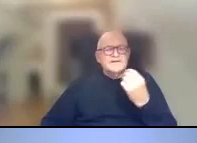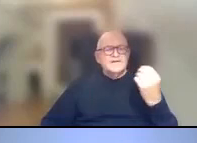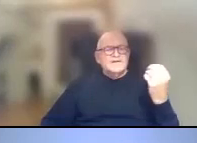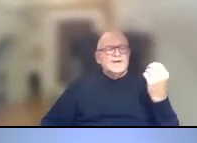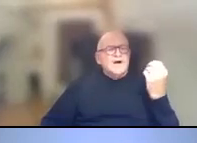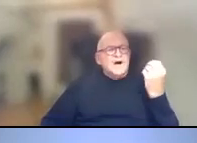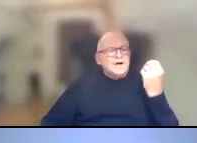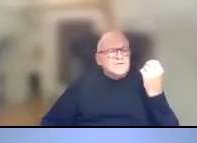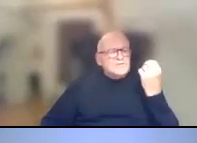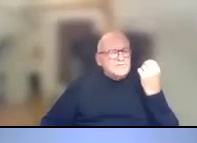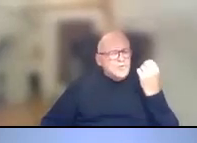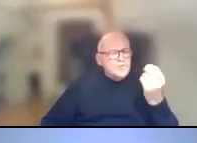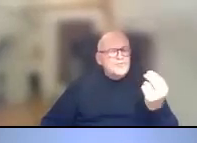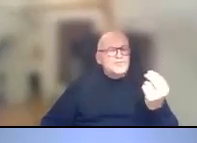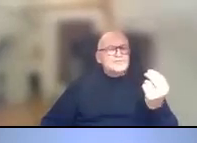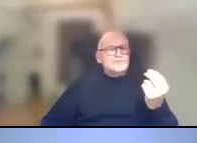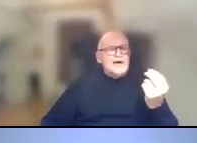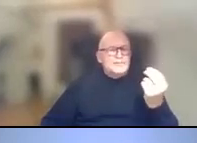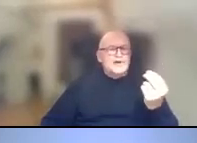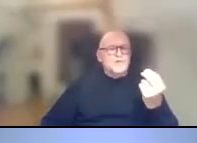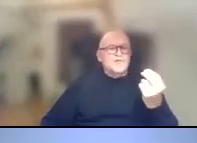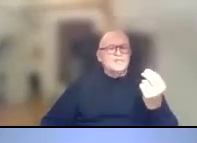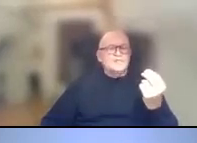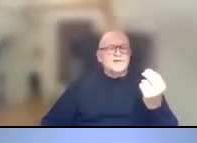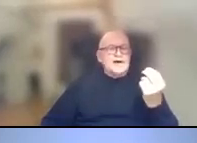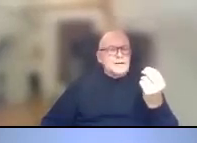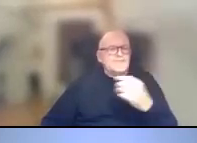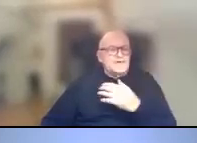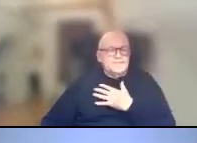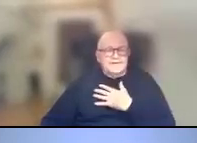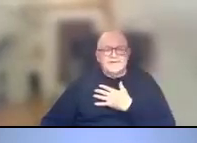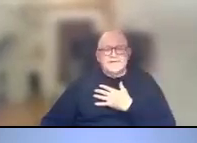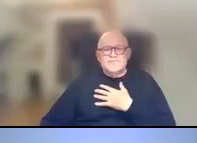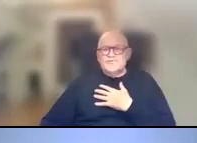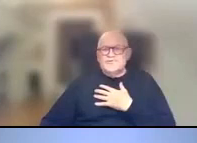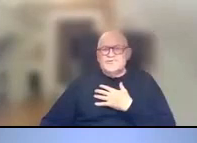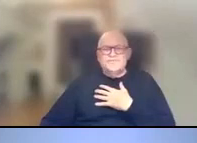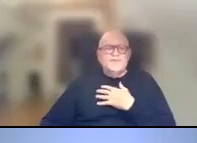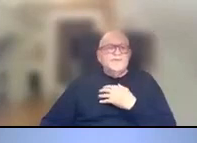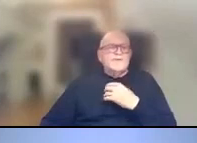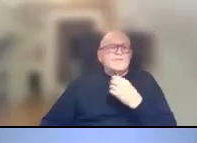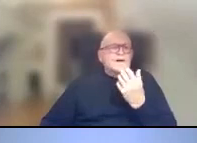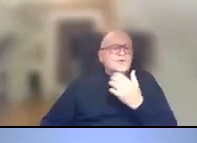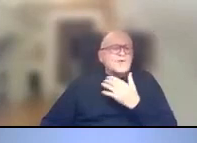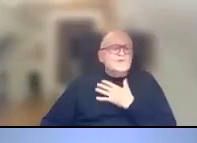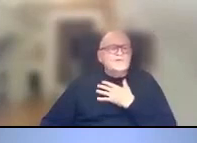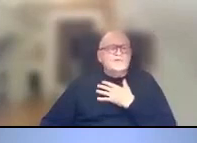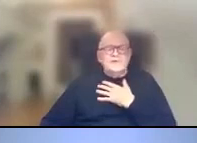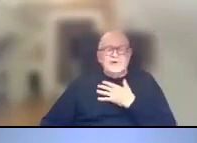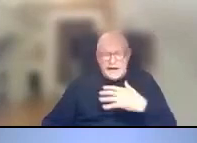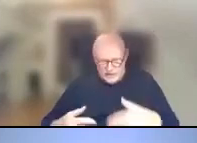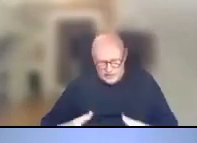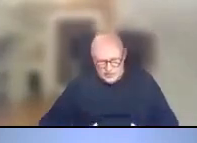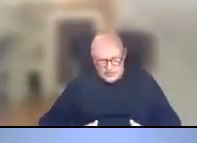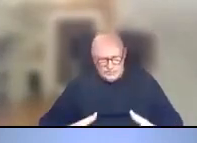heißt, ein unbewusst ablaufender Abwehrmechanismus bei Leuten,